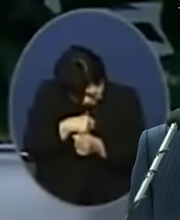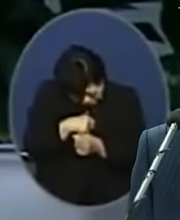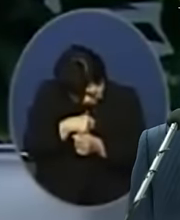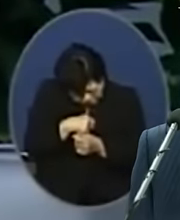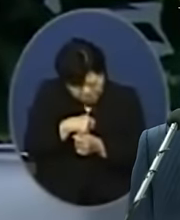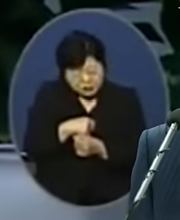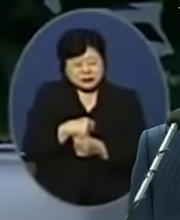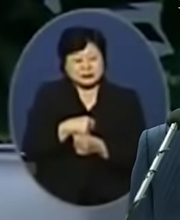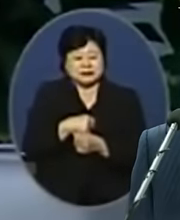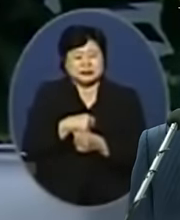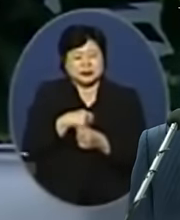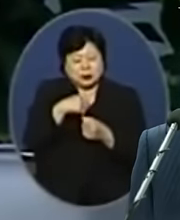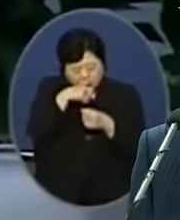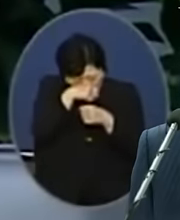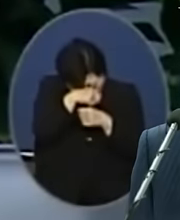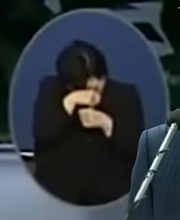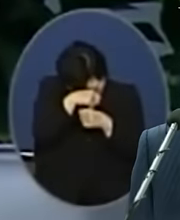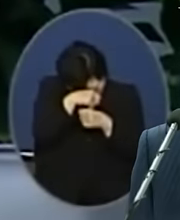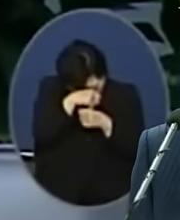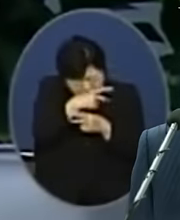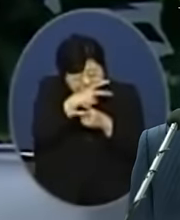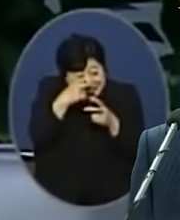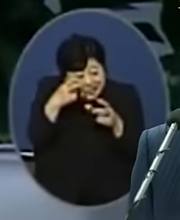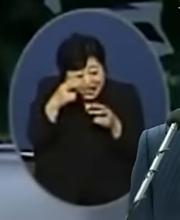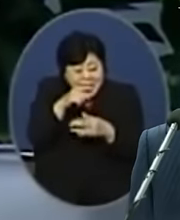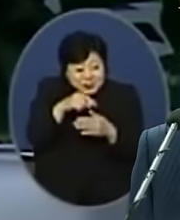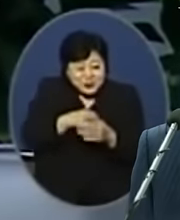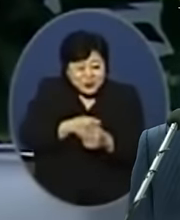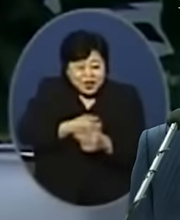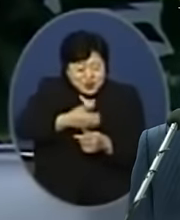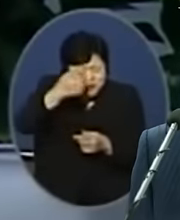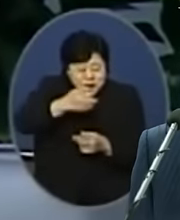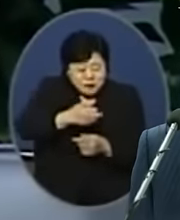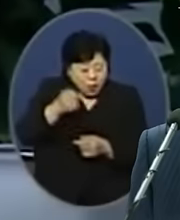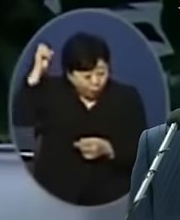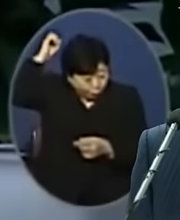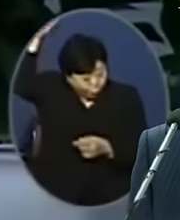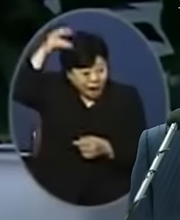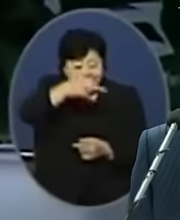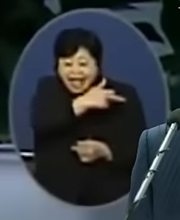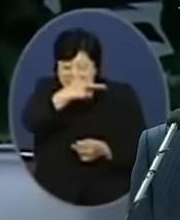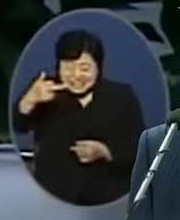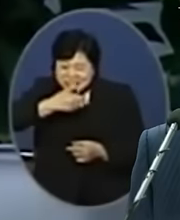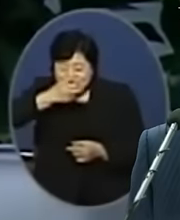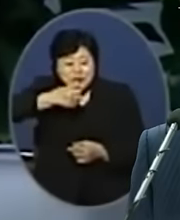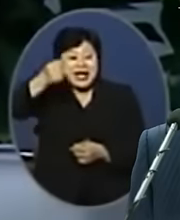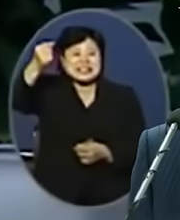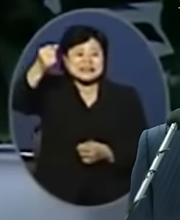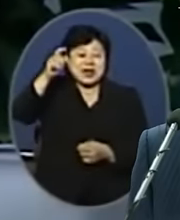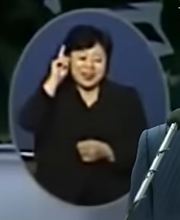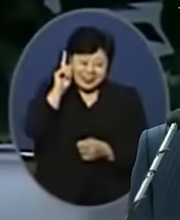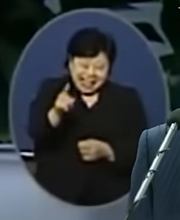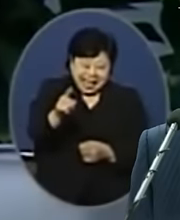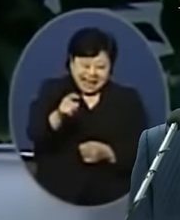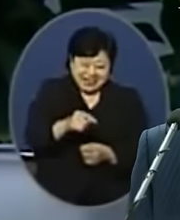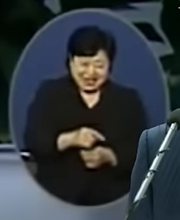잡니다. 괜찮아요. 그러나 속에 꿈은 고래 꿈을 꾸고 있어요. 내일이